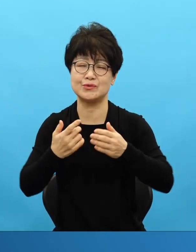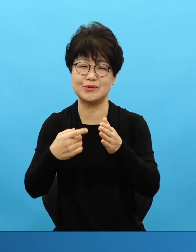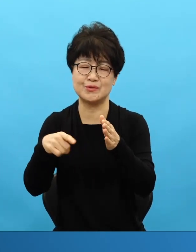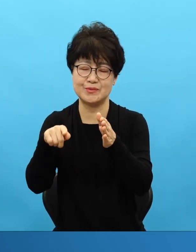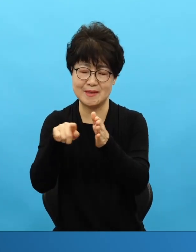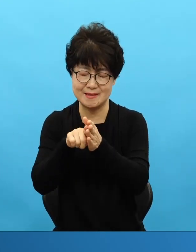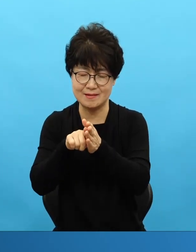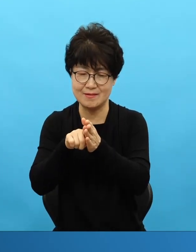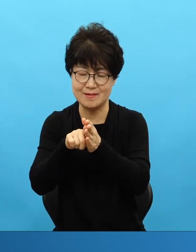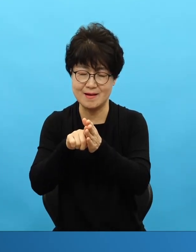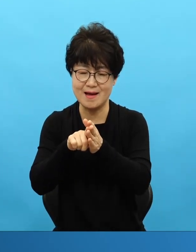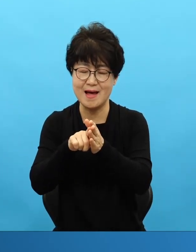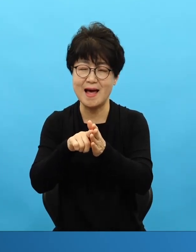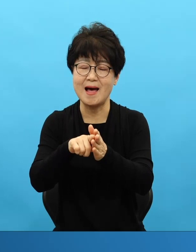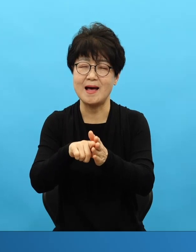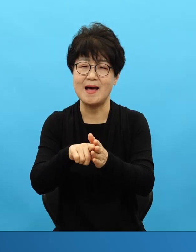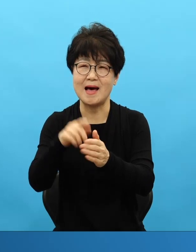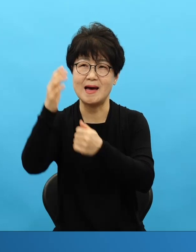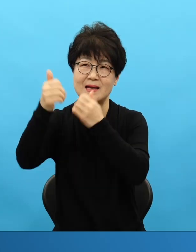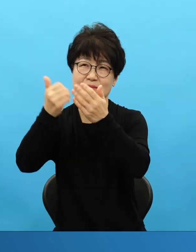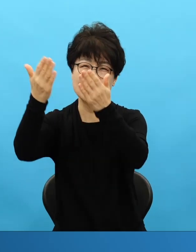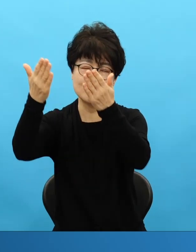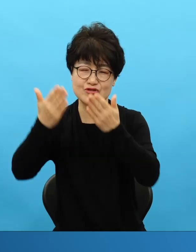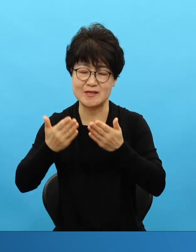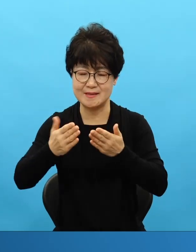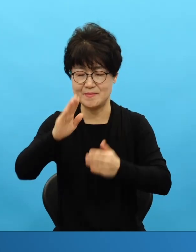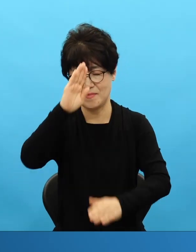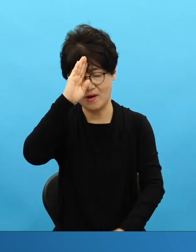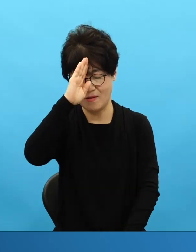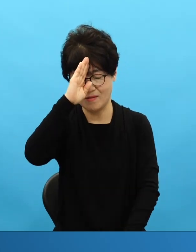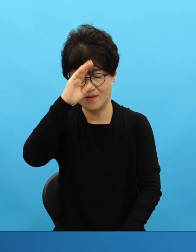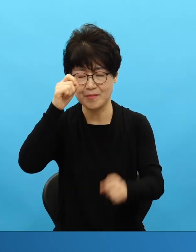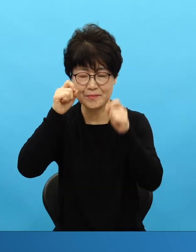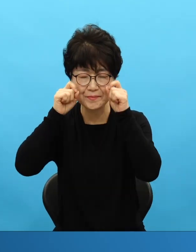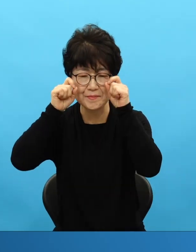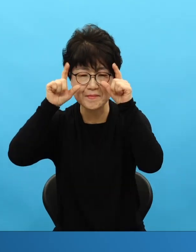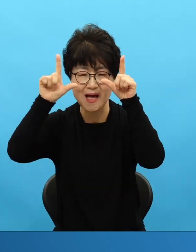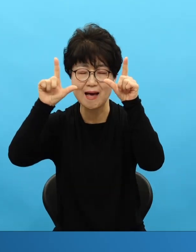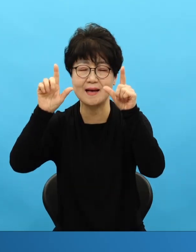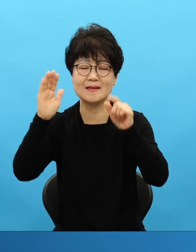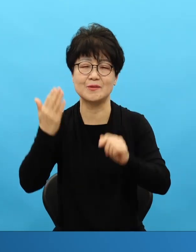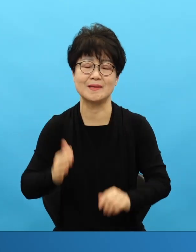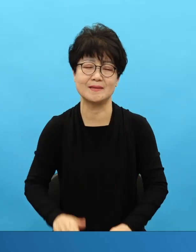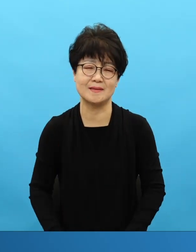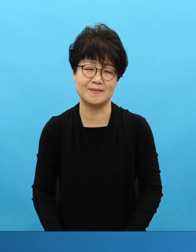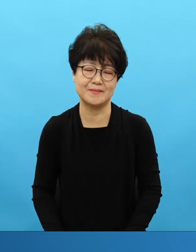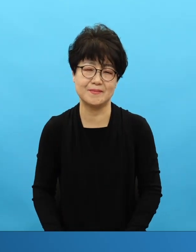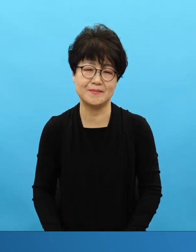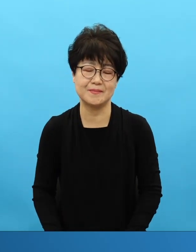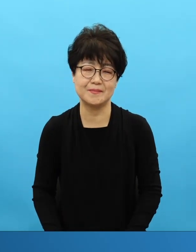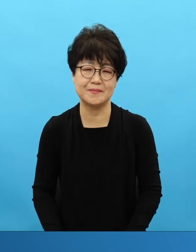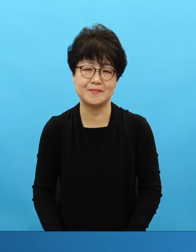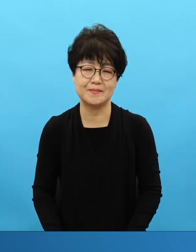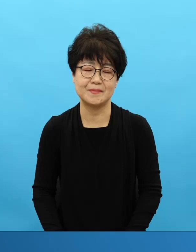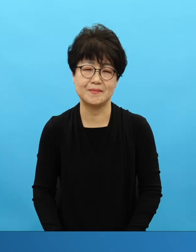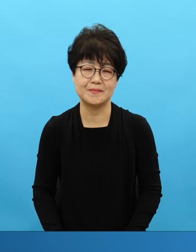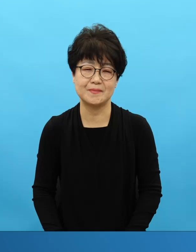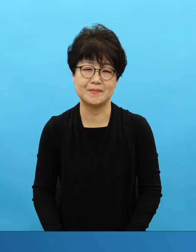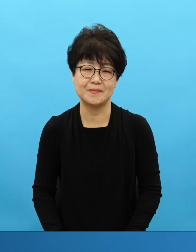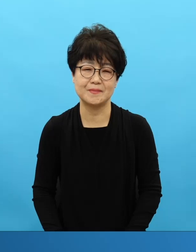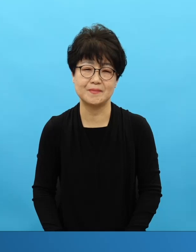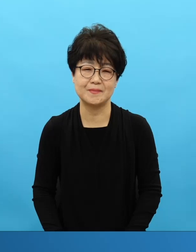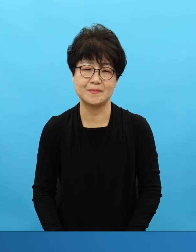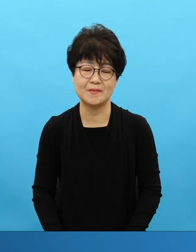this thorn of Satan in my side to give me the greater grace than anyone else in this world. 그래서 오늘도 예배하시는 중에